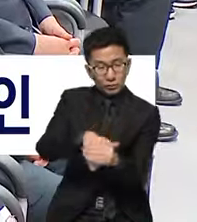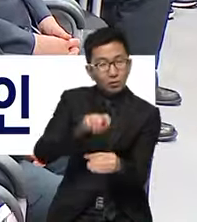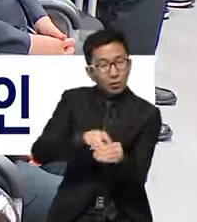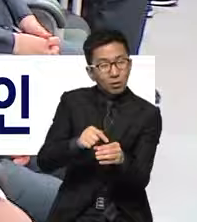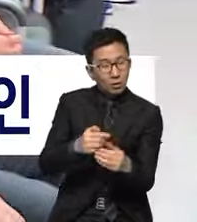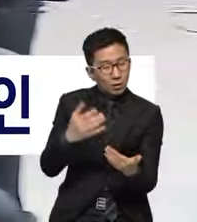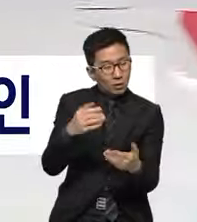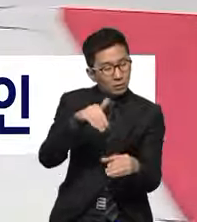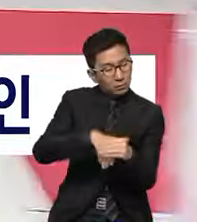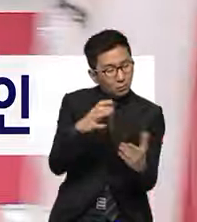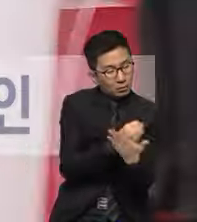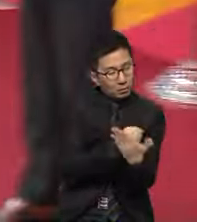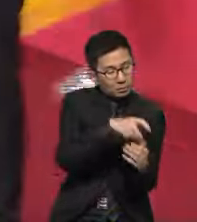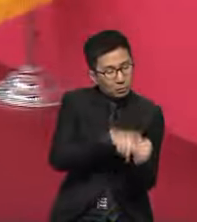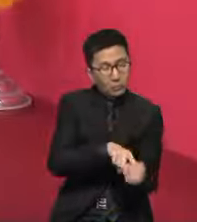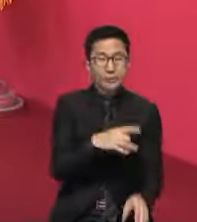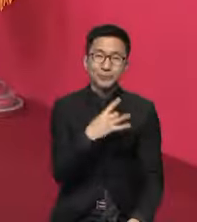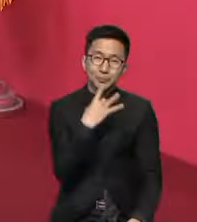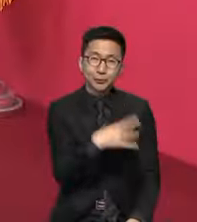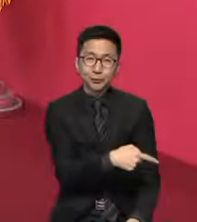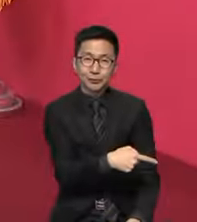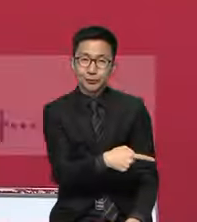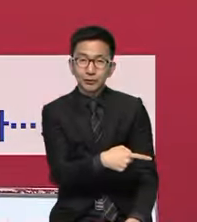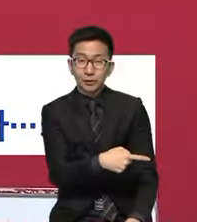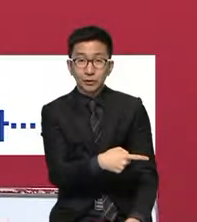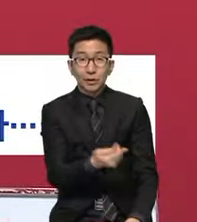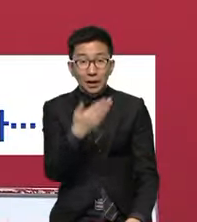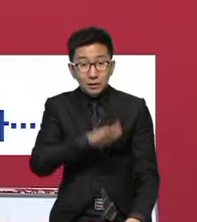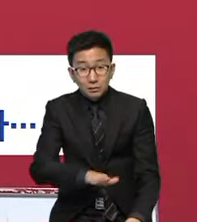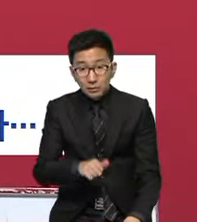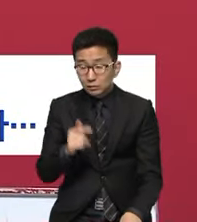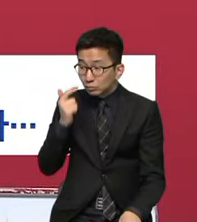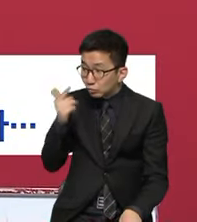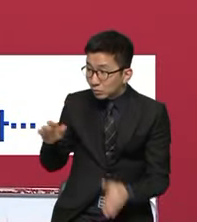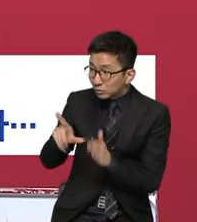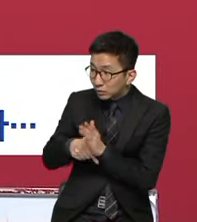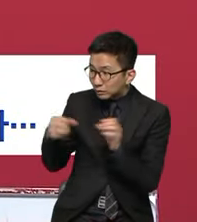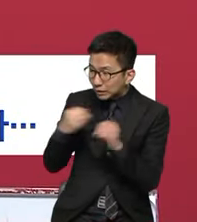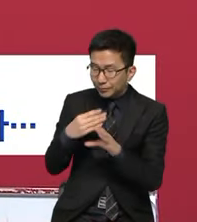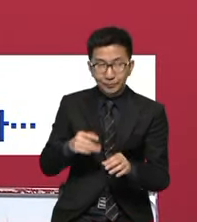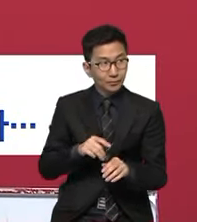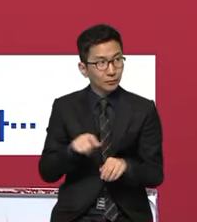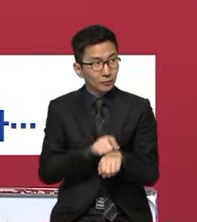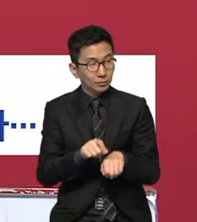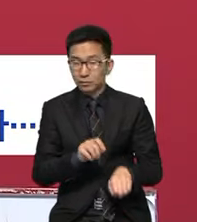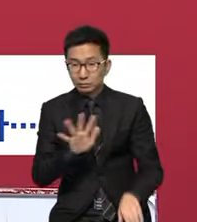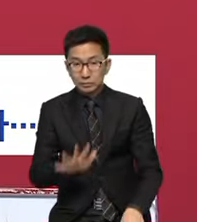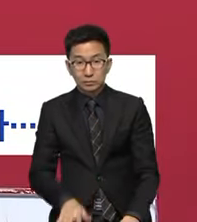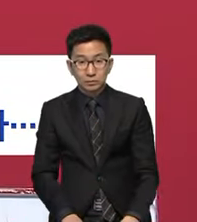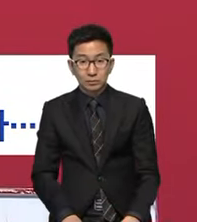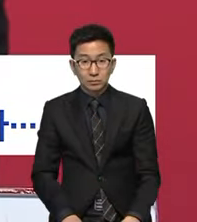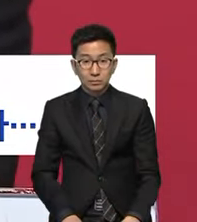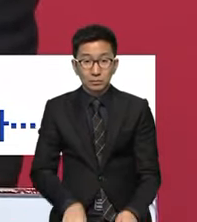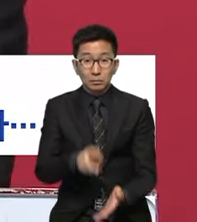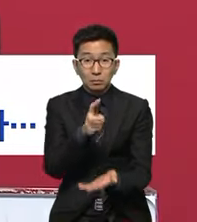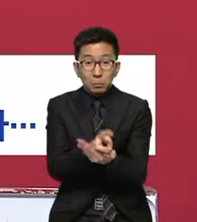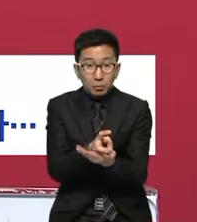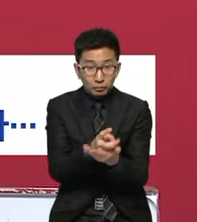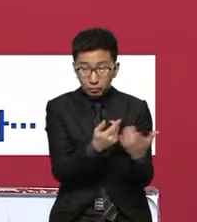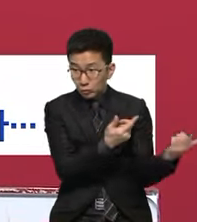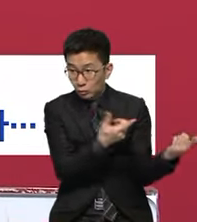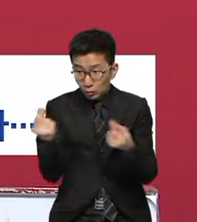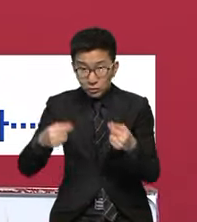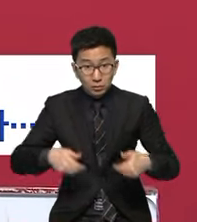재확인하면서도 구체적인 답변은 피했습니다. 법안에는 예외 없다. 국민 눈높이에 맞아야 한다는 위원장님의 입장과 배치되는 거